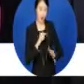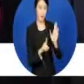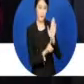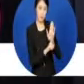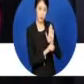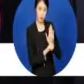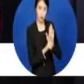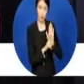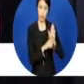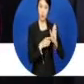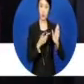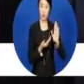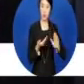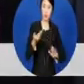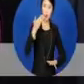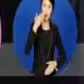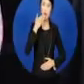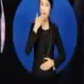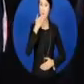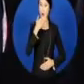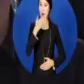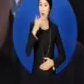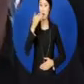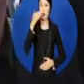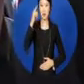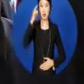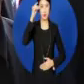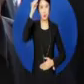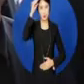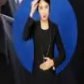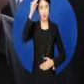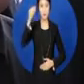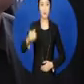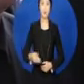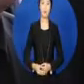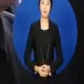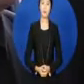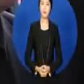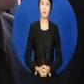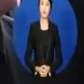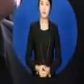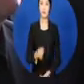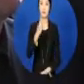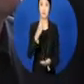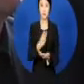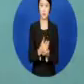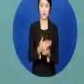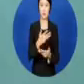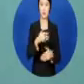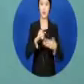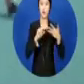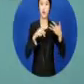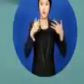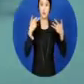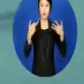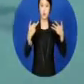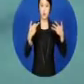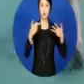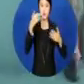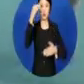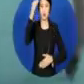글로벌 도시로 브랜드 가치를 높일 수 있는 계기가 될 것으로 전망하고 있습니다. 한편 천안시는 지난 8월